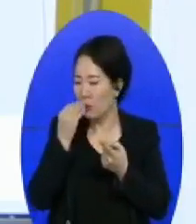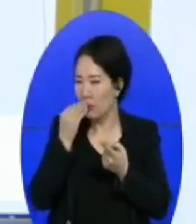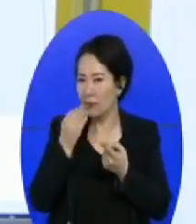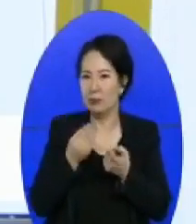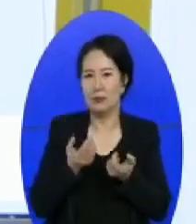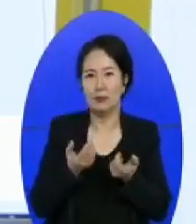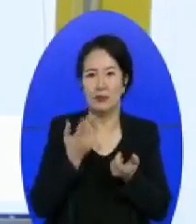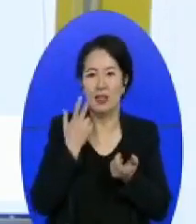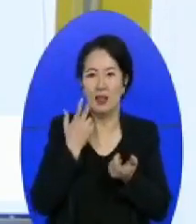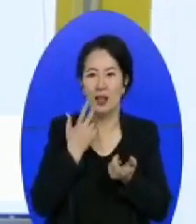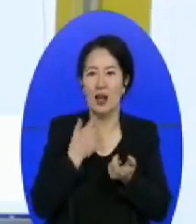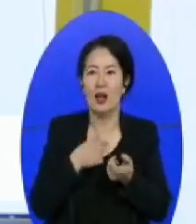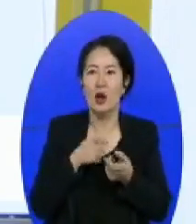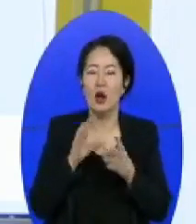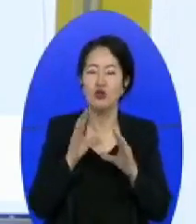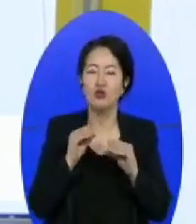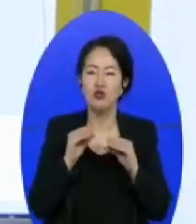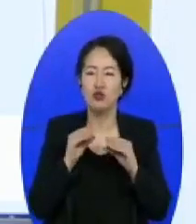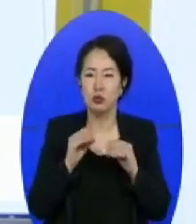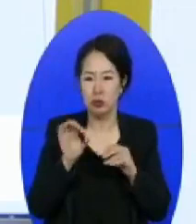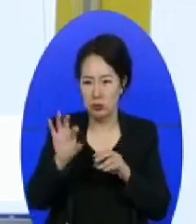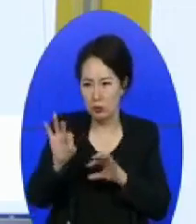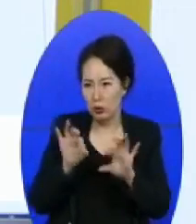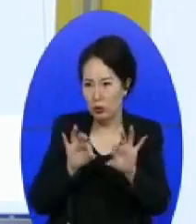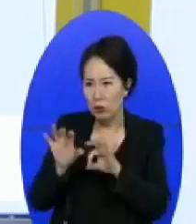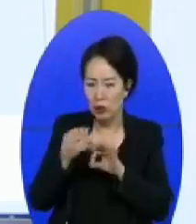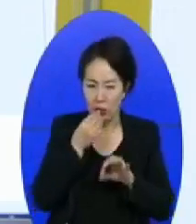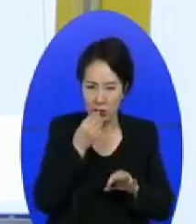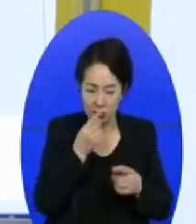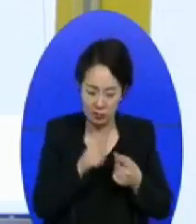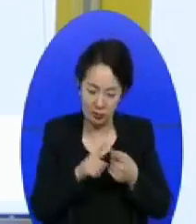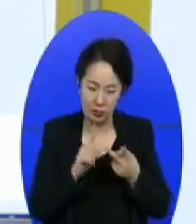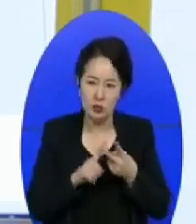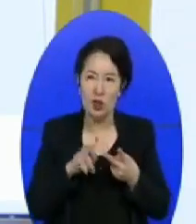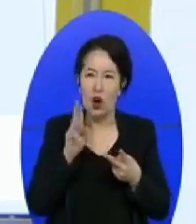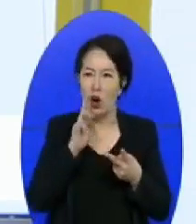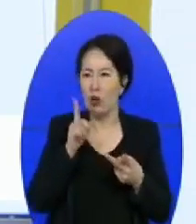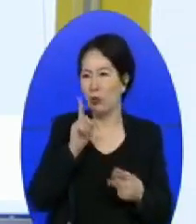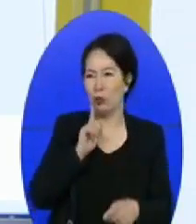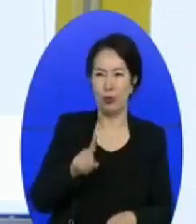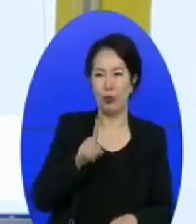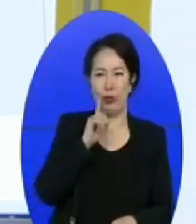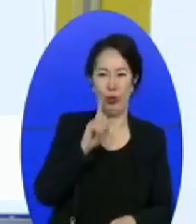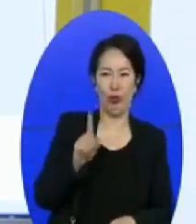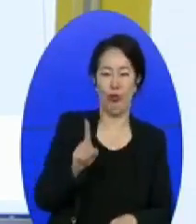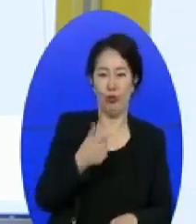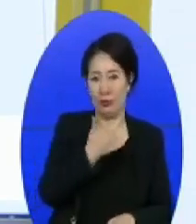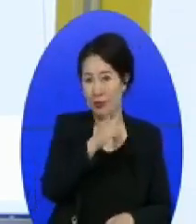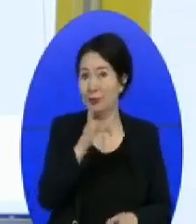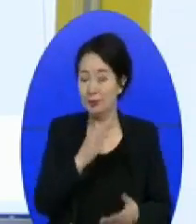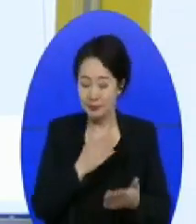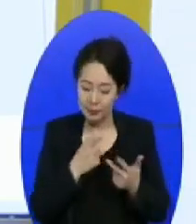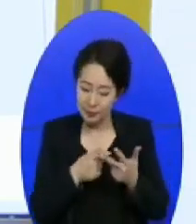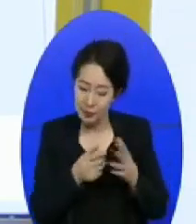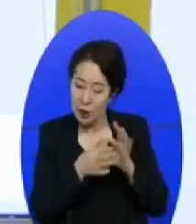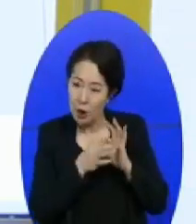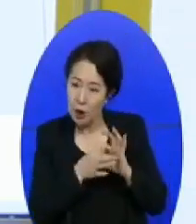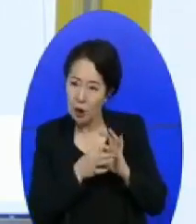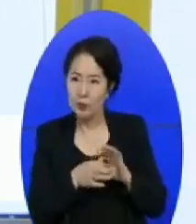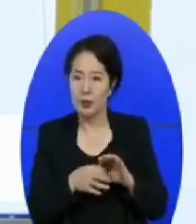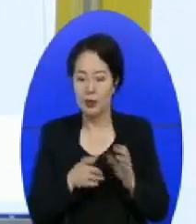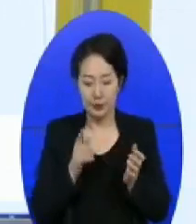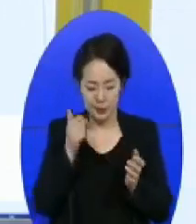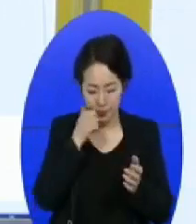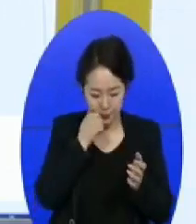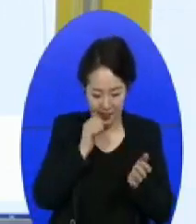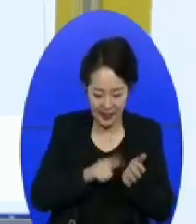нэг дандаа ам одоо зөөлөн чанарын юм сонгож иддэг. Эсвэл ерөөсөө хоолны дургүй хүүхдүүд байдаг шүү дээ. Тэгээд тэрнээсээ шалтгаалаад хүүхдүүд маань хэрэгтэй